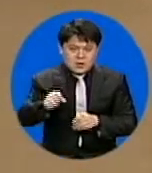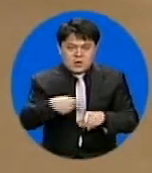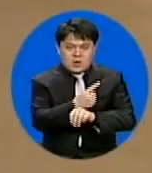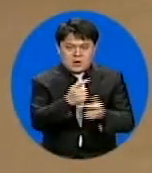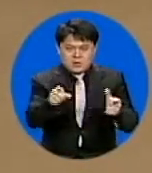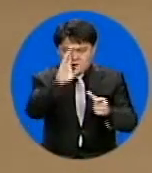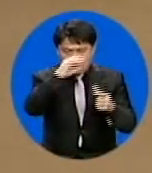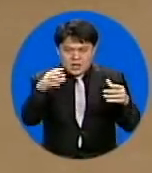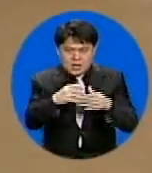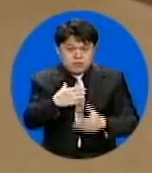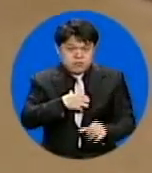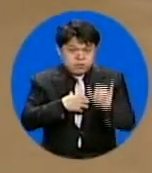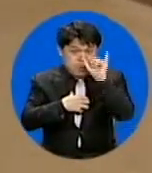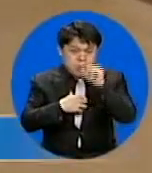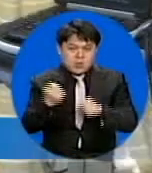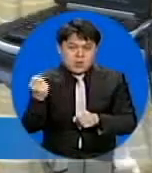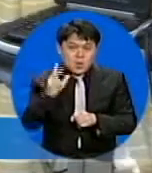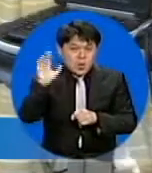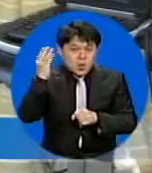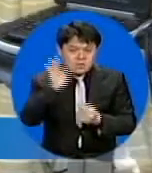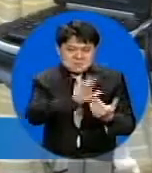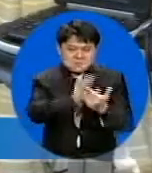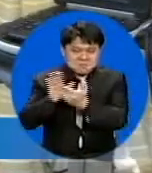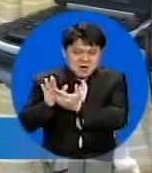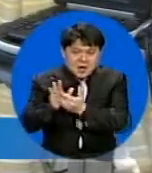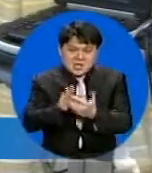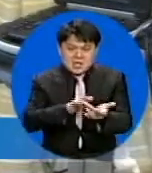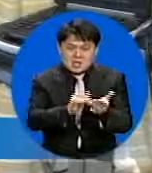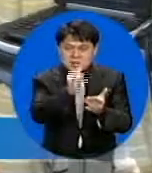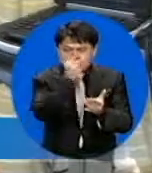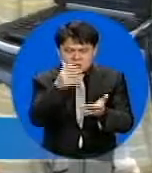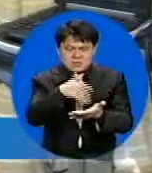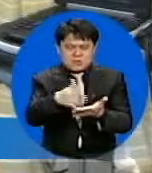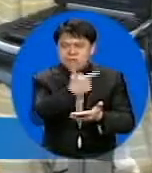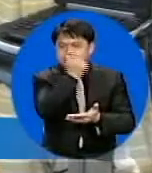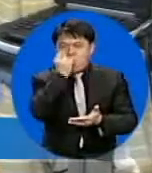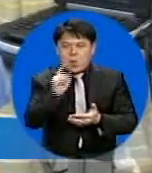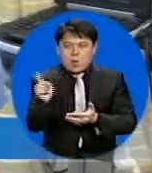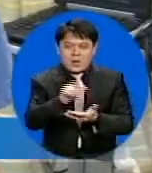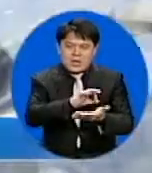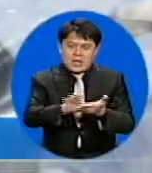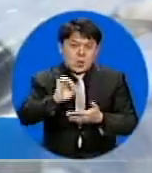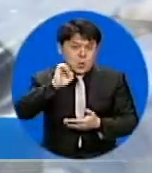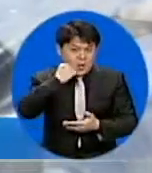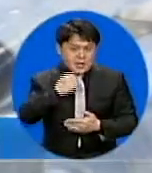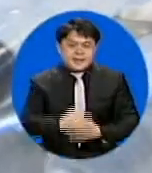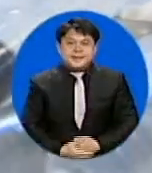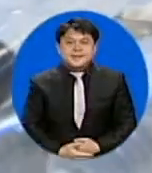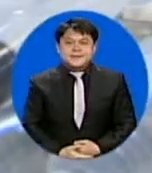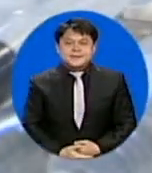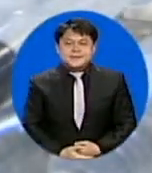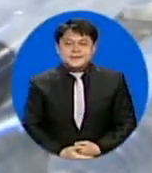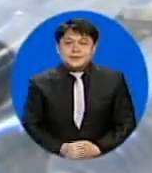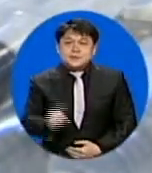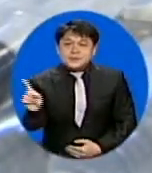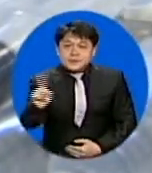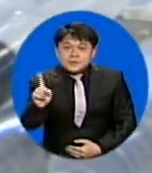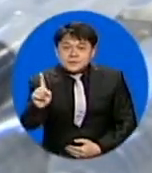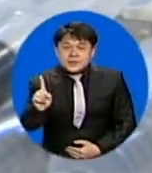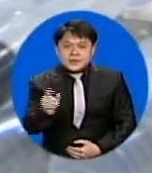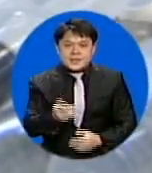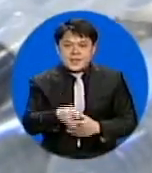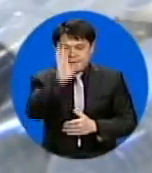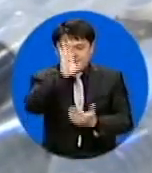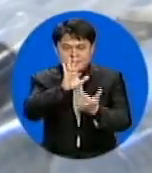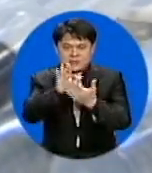다양합니다. 최근에는 예방백신이 나왔지만 수량이 충분하지 않아 사용하기에 어려움이 있습니다. 따라서 예방하는